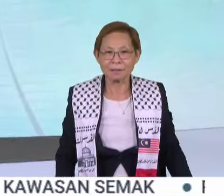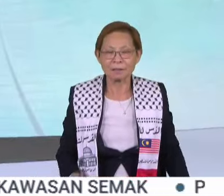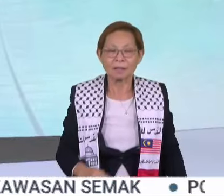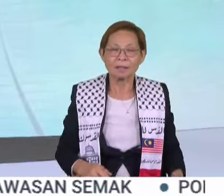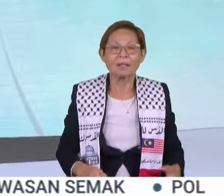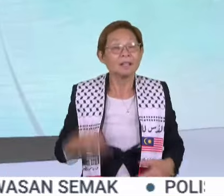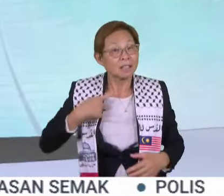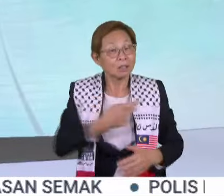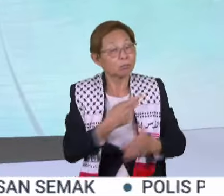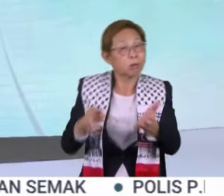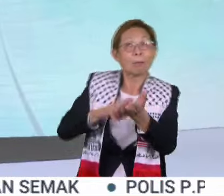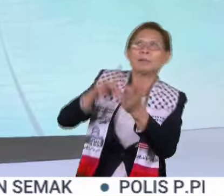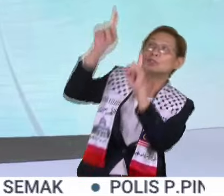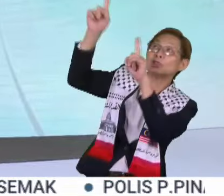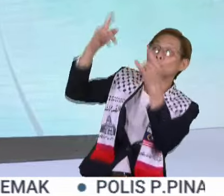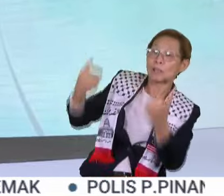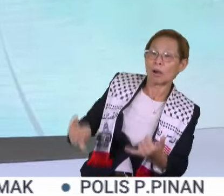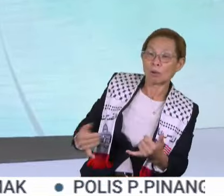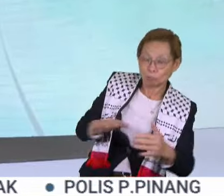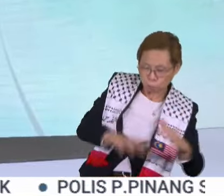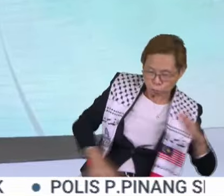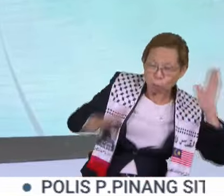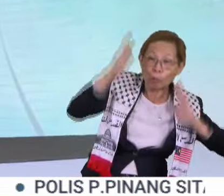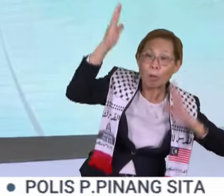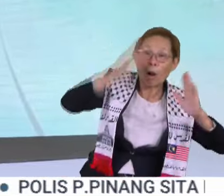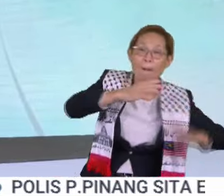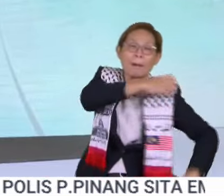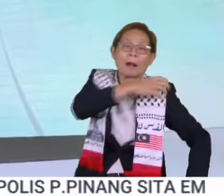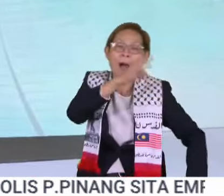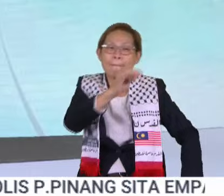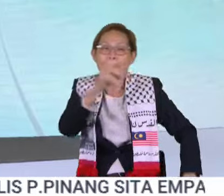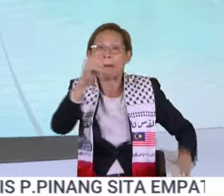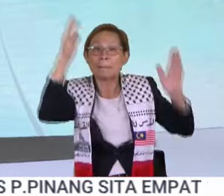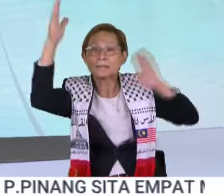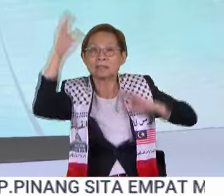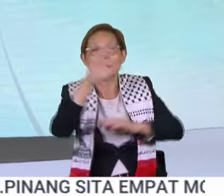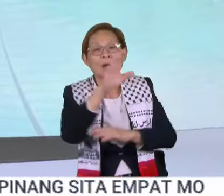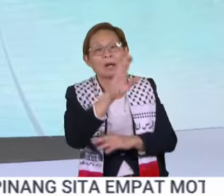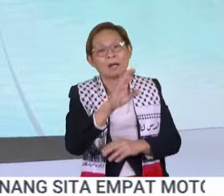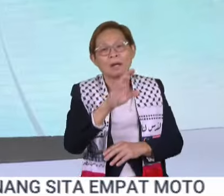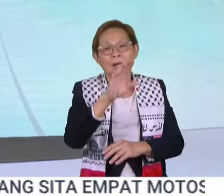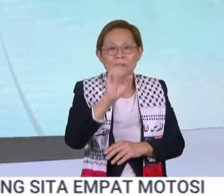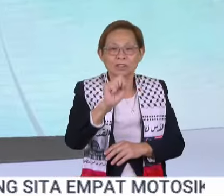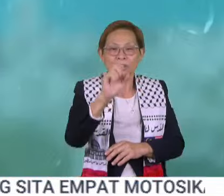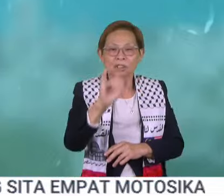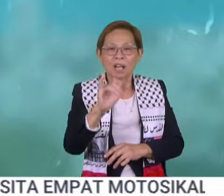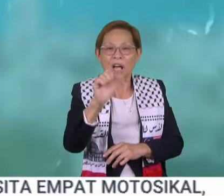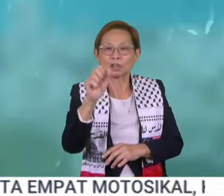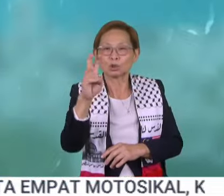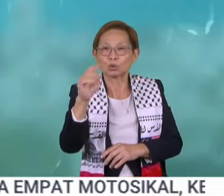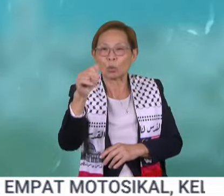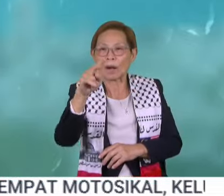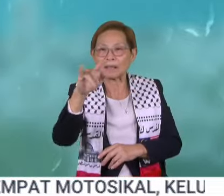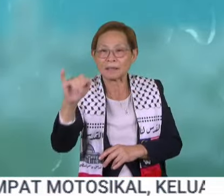Seterusnya, kita ikuti laporan cuaca semasa seluruh negara bersama pegawai Met Malaysia, Syazwani Yahya.